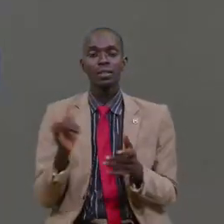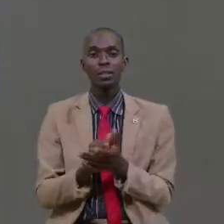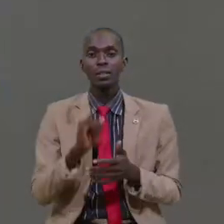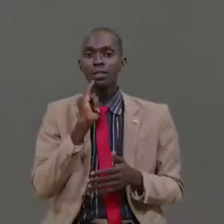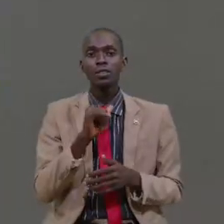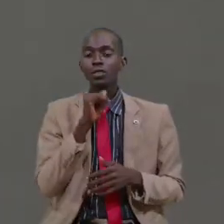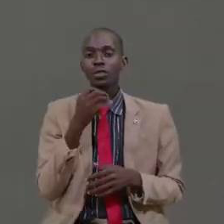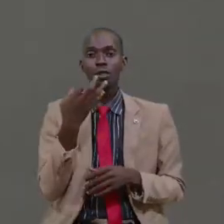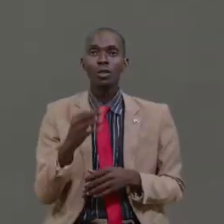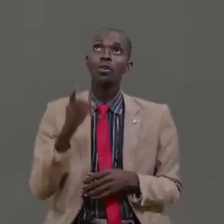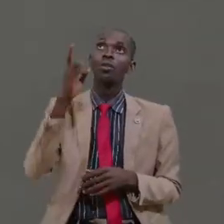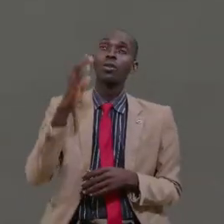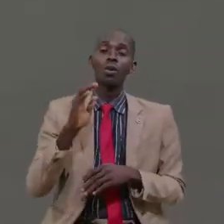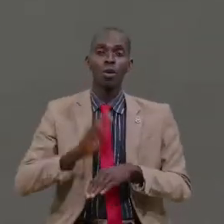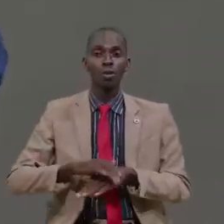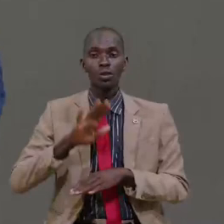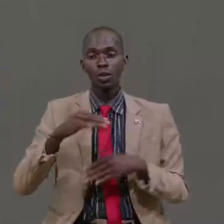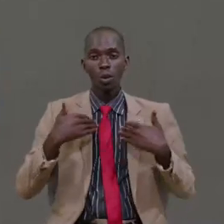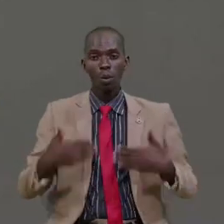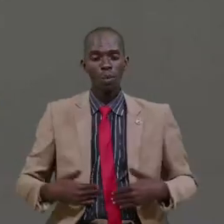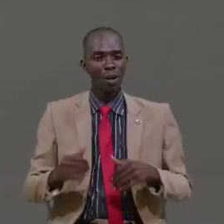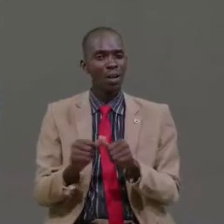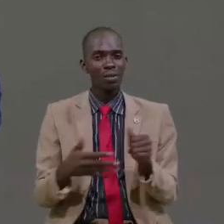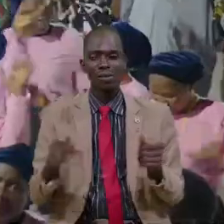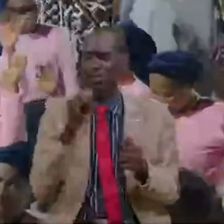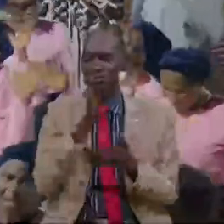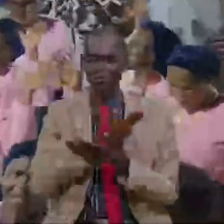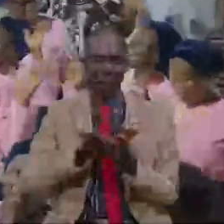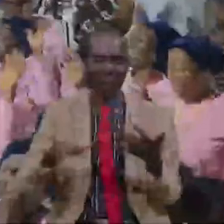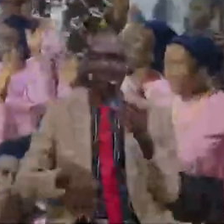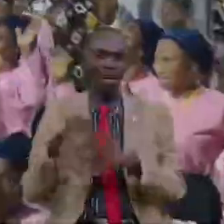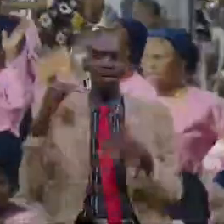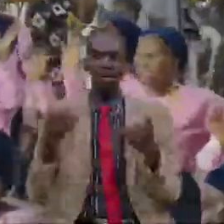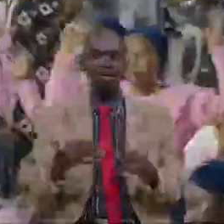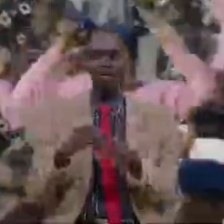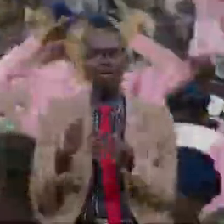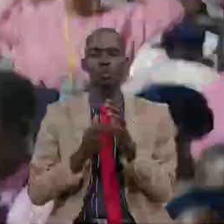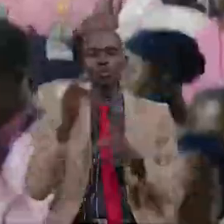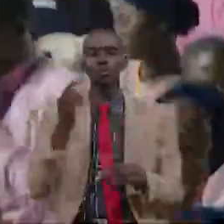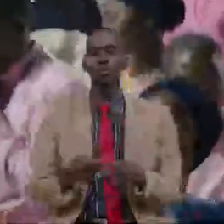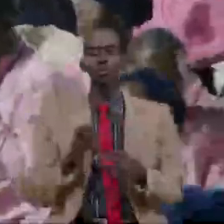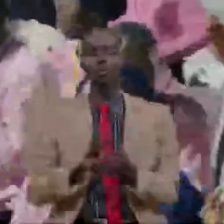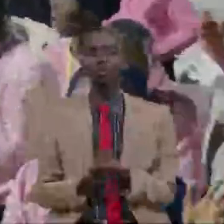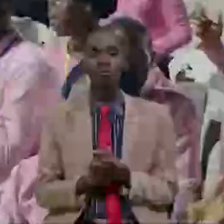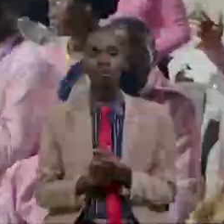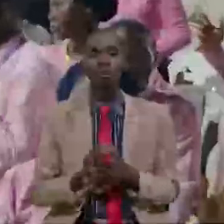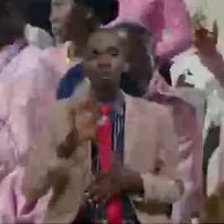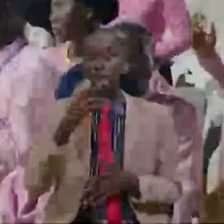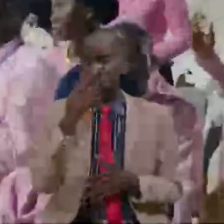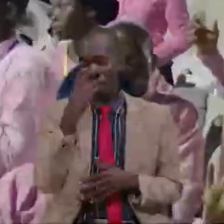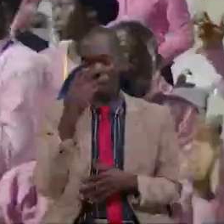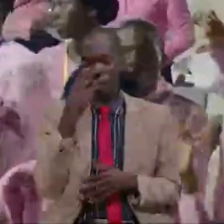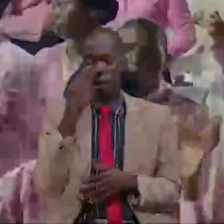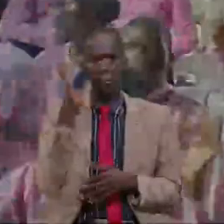Et tout ce qui ne vient pas de Dieu dans ton corps, tout va partir maintenant. Tes